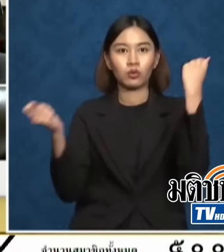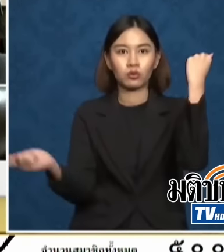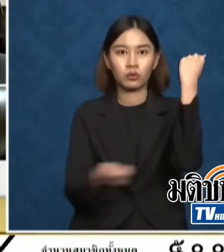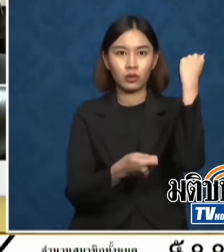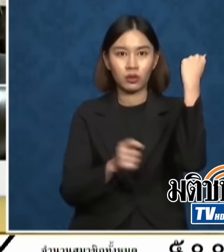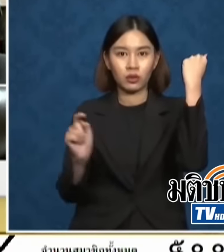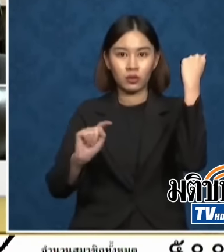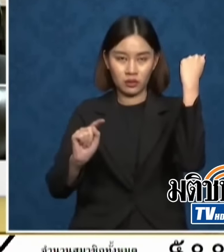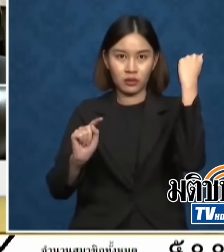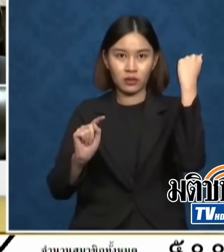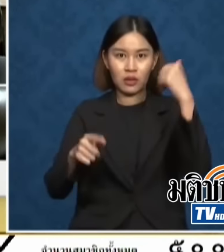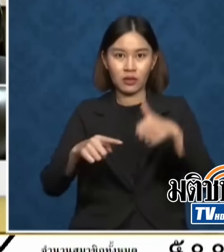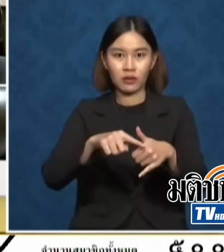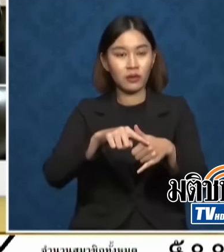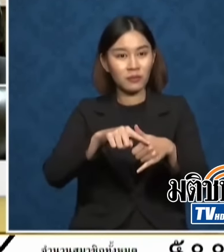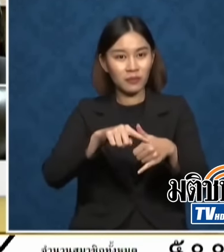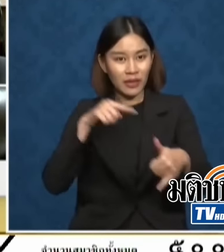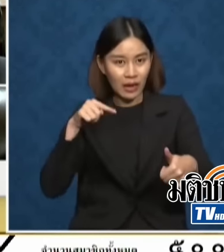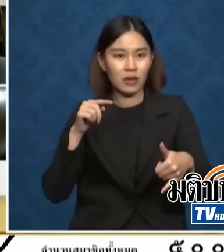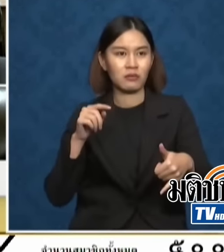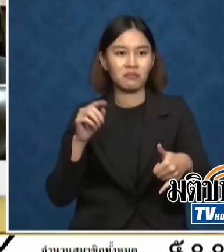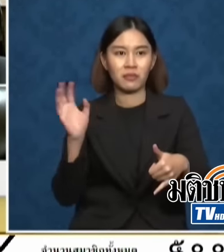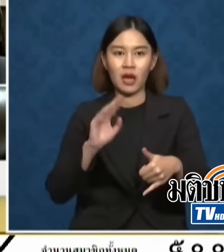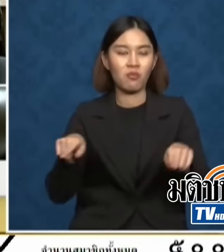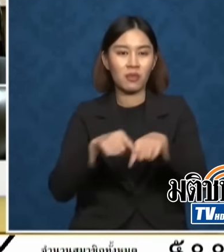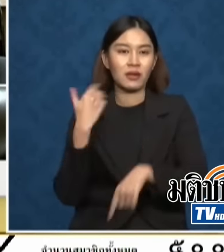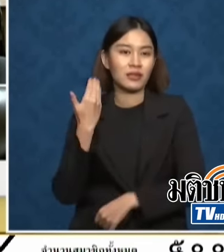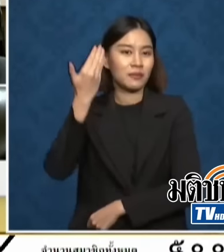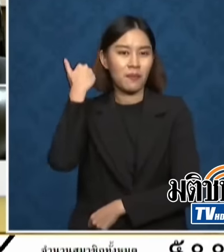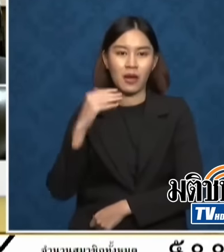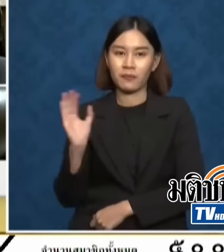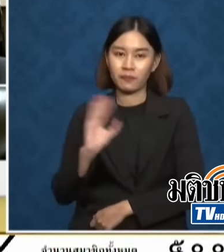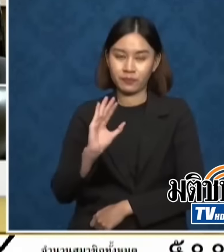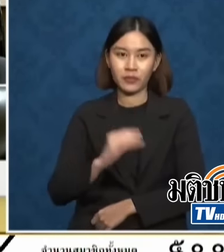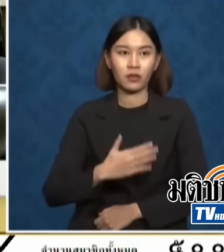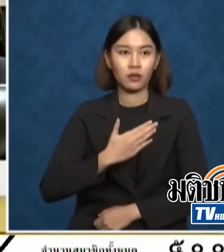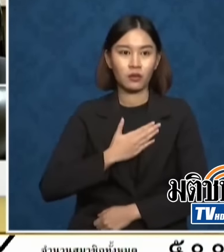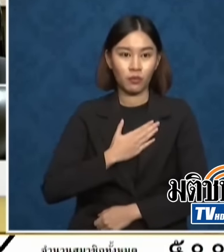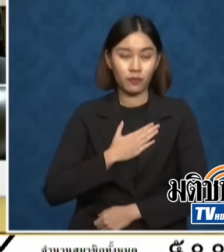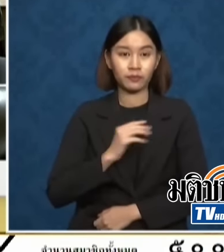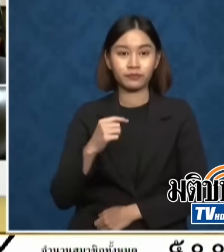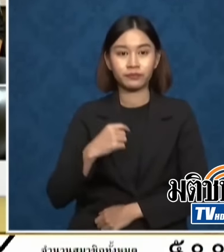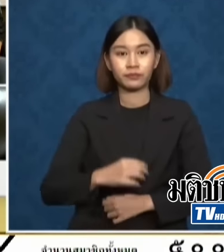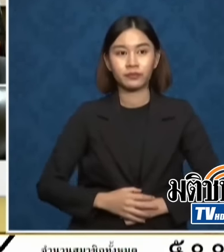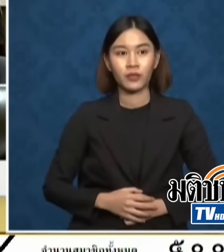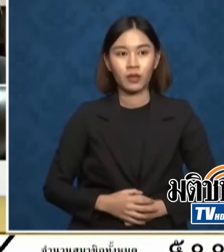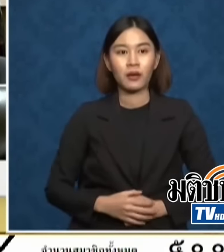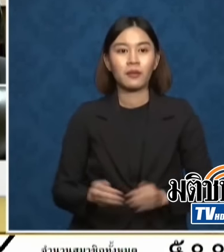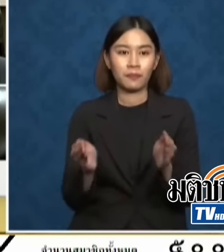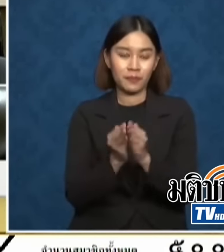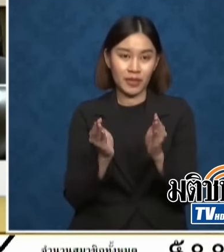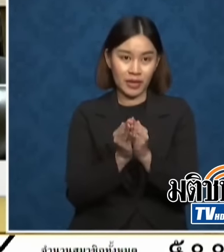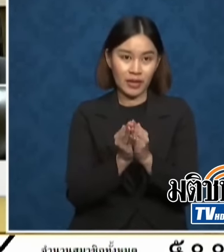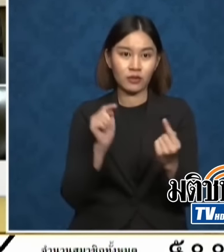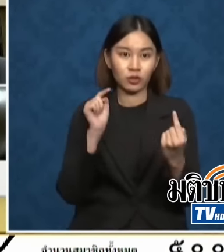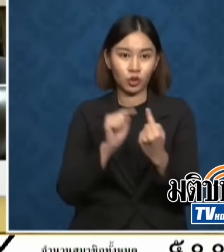ที่ไปฆ่าเขาเหมือนอย่างที่ผ่านมาเพราะฉะนั้นผมเองเป็นหนึ่งเสียง